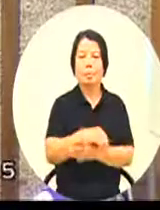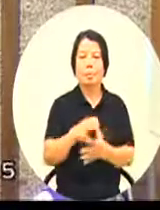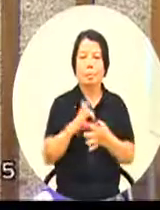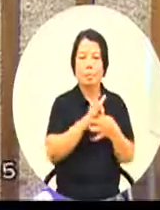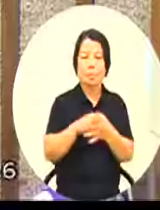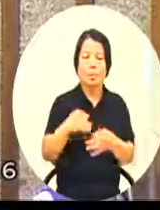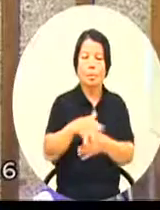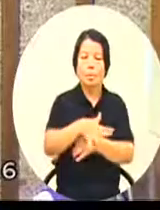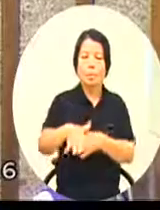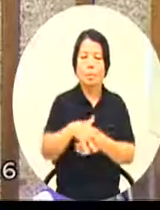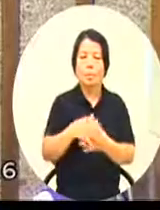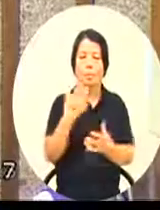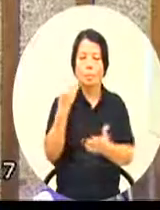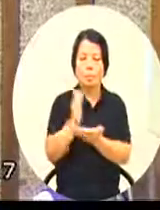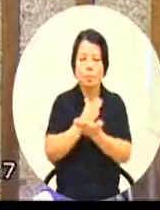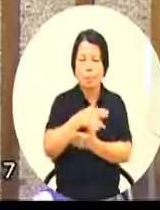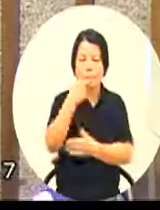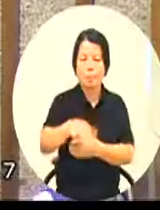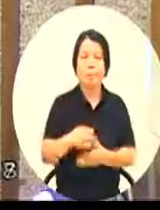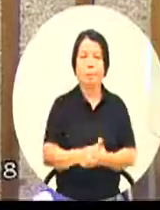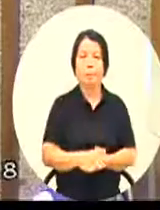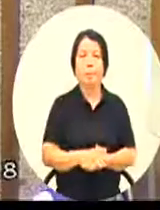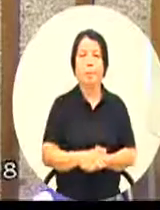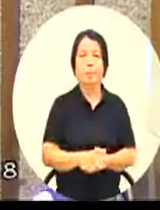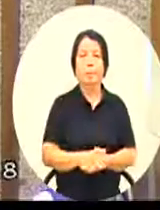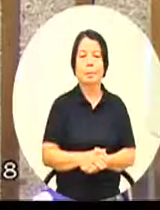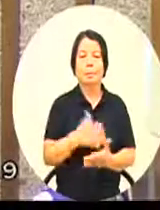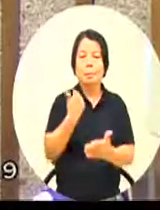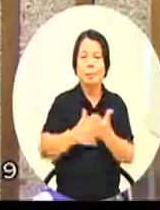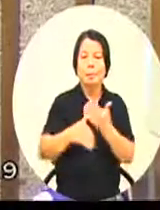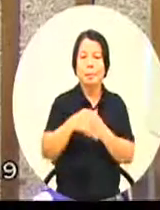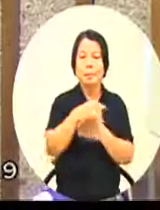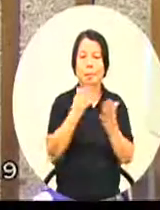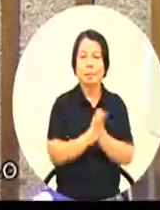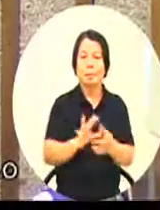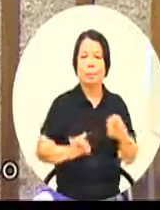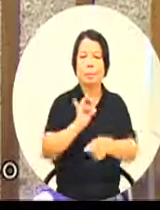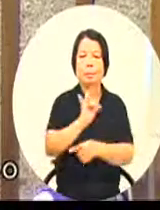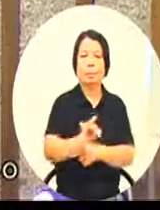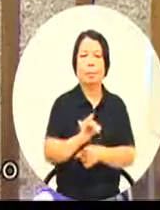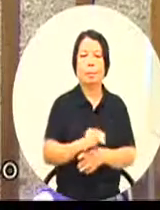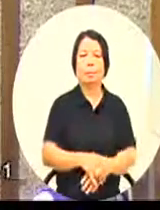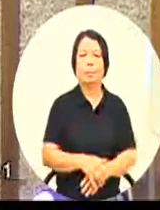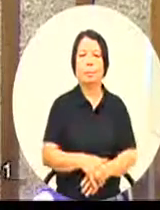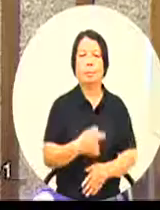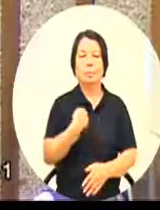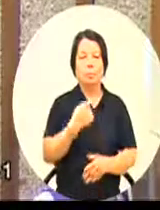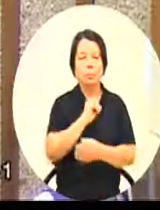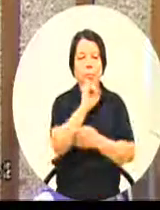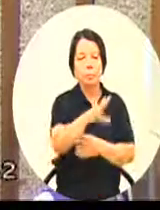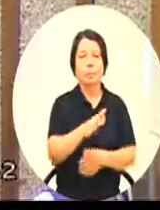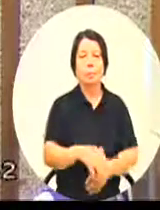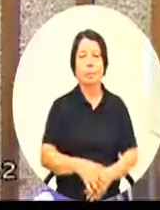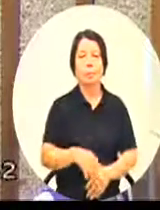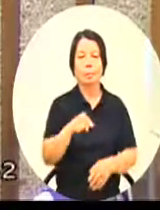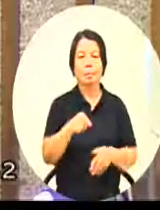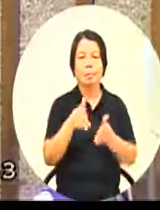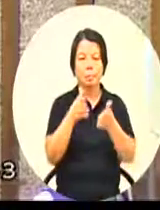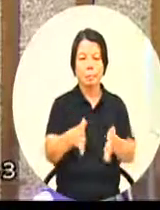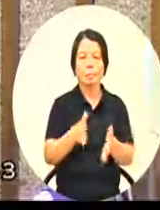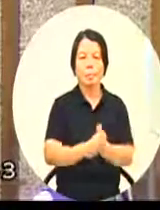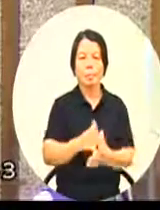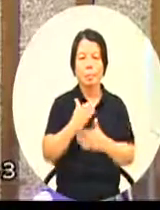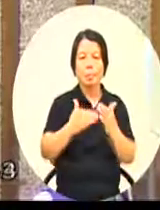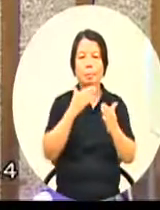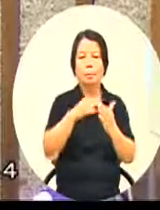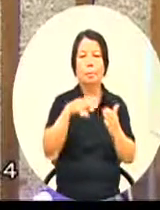管单位来做一些评估。 那剩下的部分，你们什么时候可以完成到100%啊？ 跟议员报告，其实这个部分我们学校